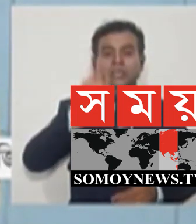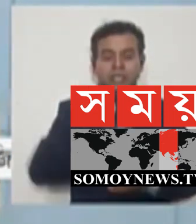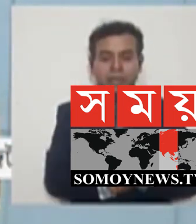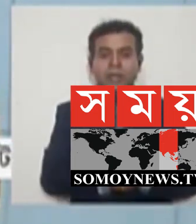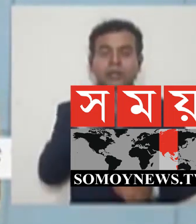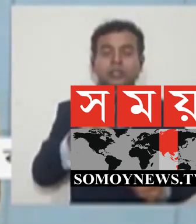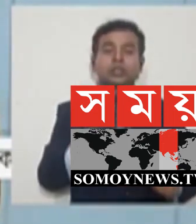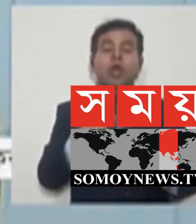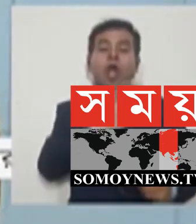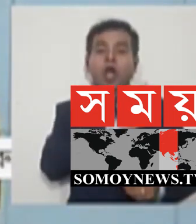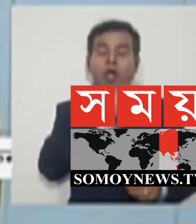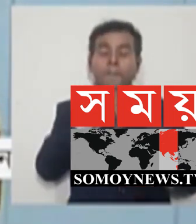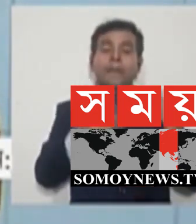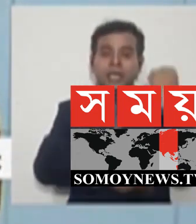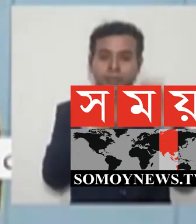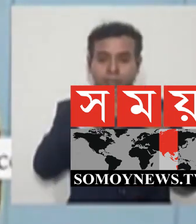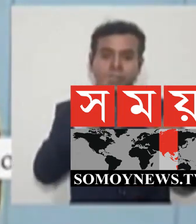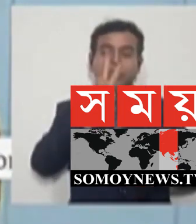3,274 জন। মোট কোয়ারেন্টাইন